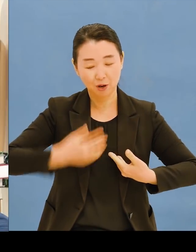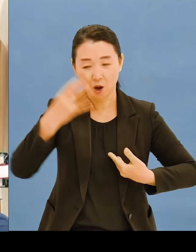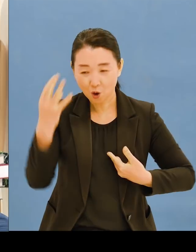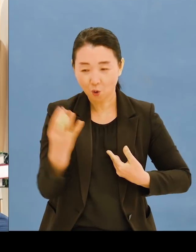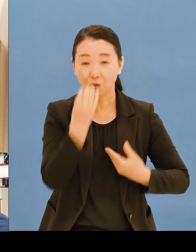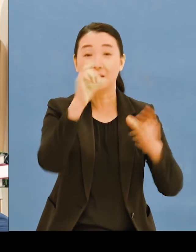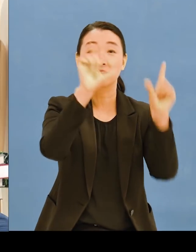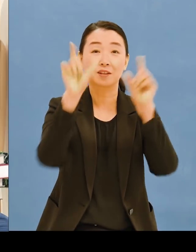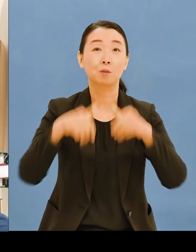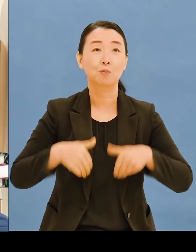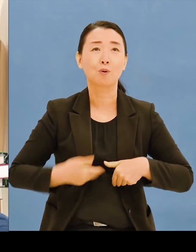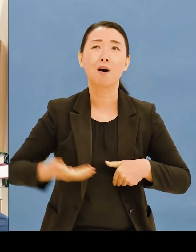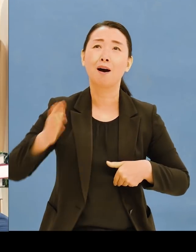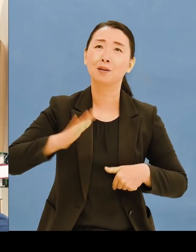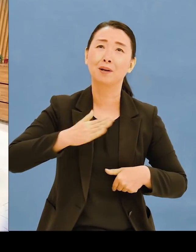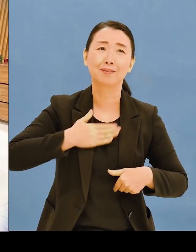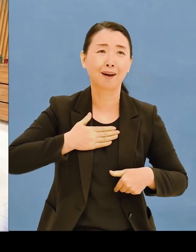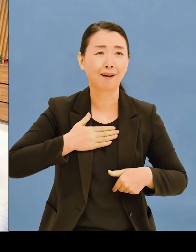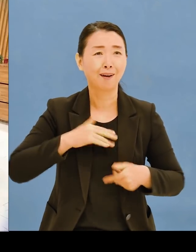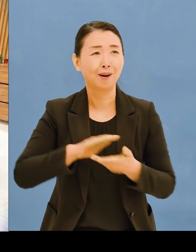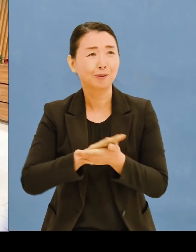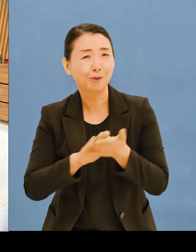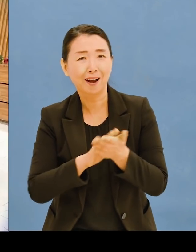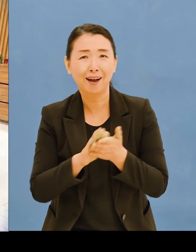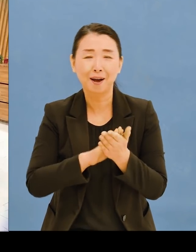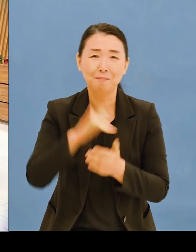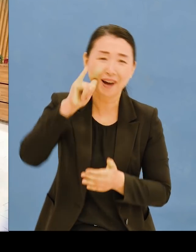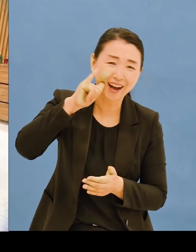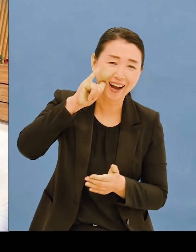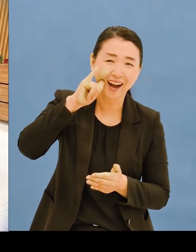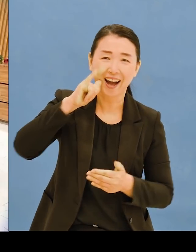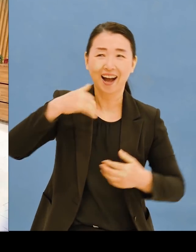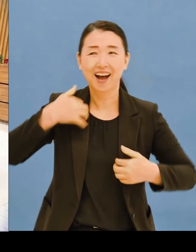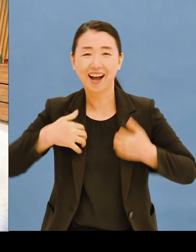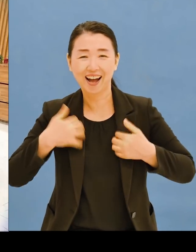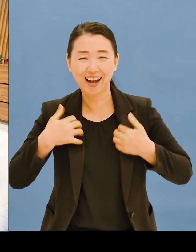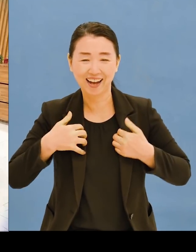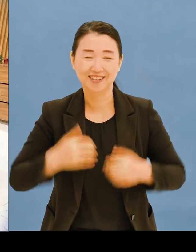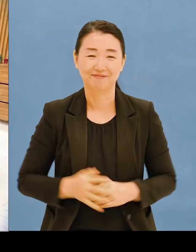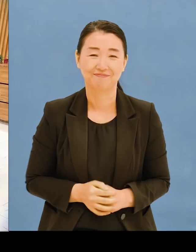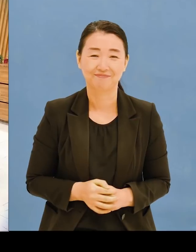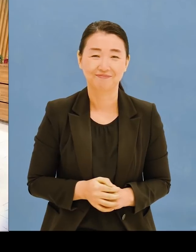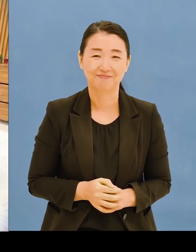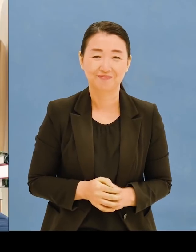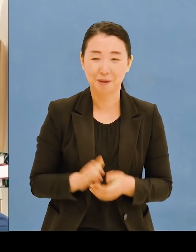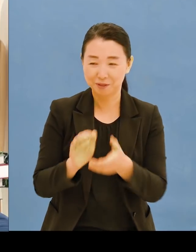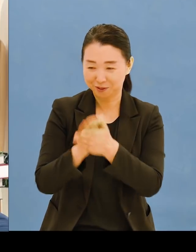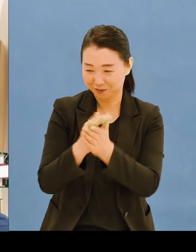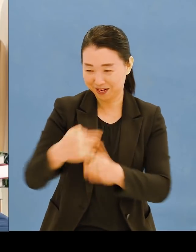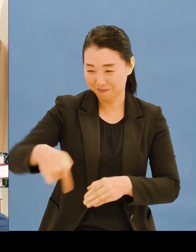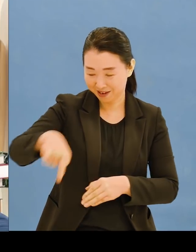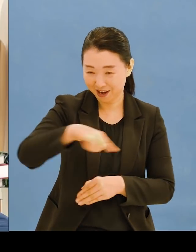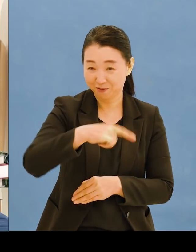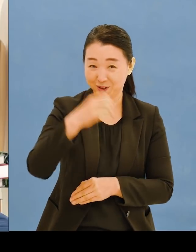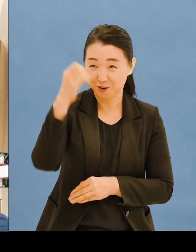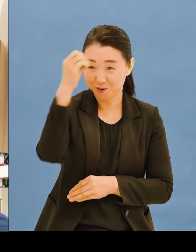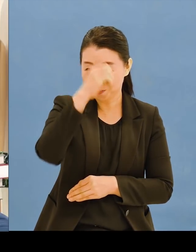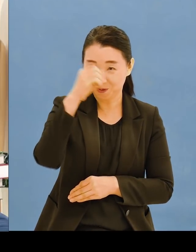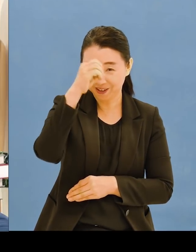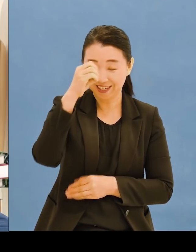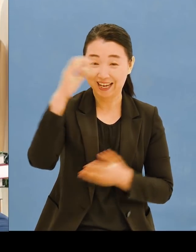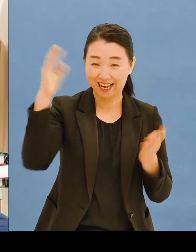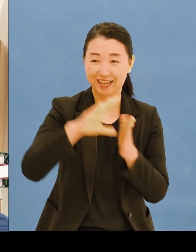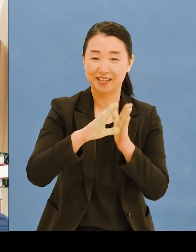살아야 되는데 전 노는 게 너무 좋았어요. 좋죠. 네. 재밌죠. 좋죠. 너무 재밌었어요. 네, 재밌죠. 그래서 친구들이랑 이제 고등학교 때 다니던